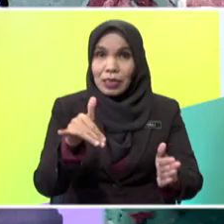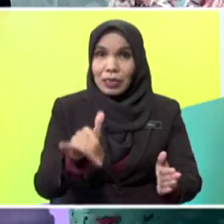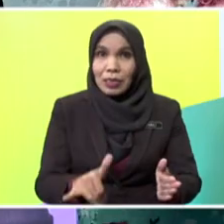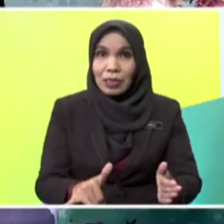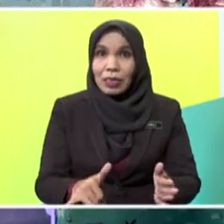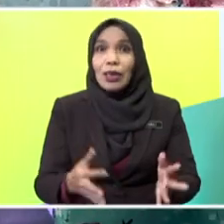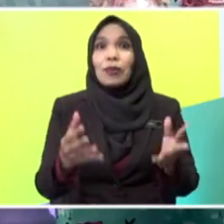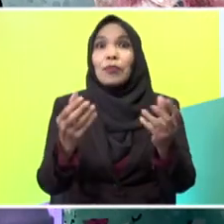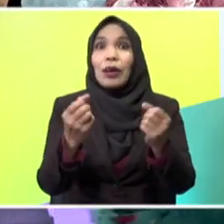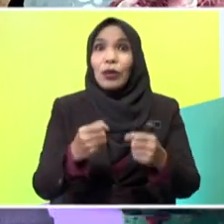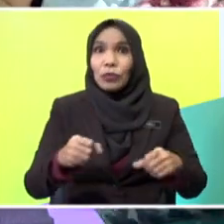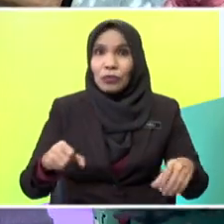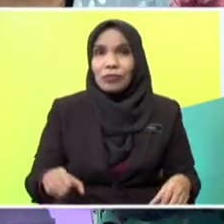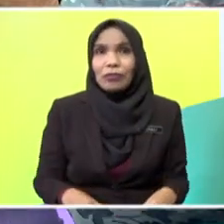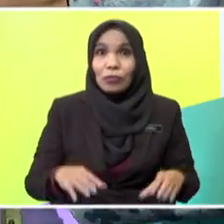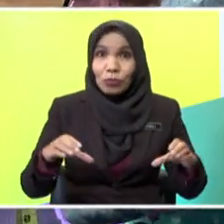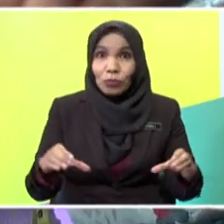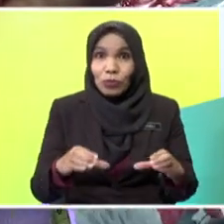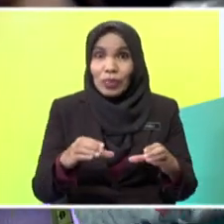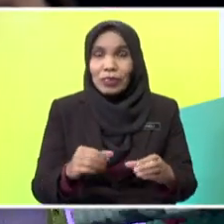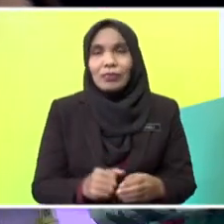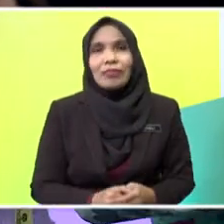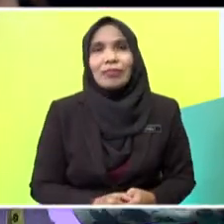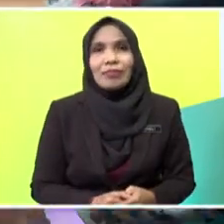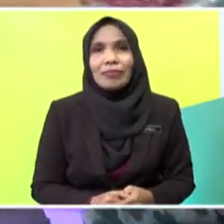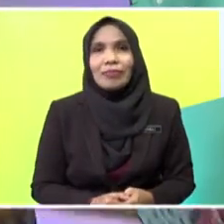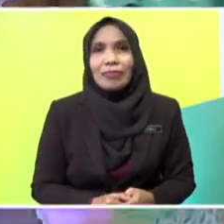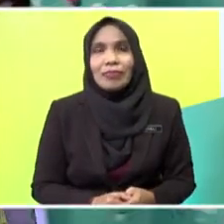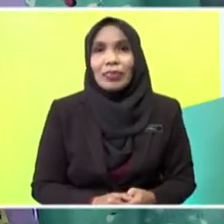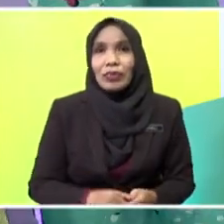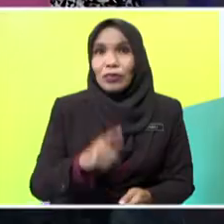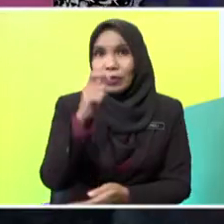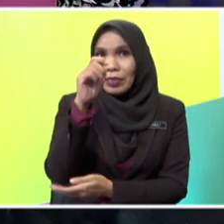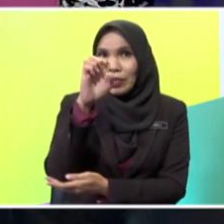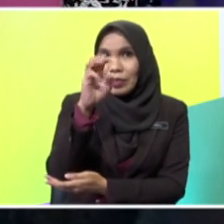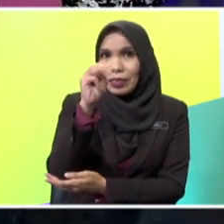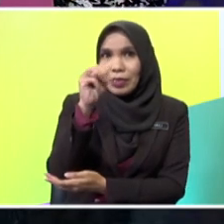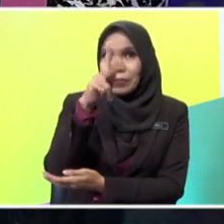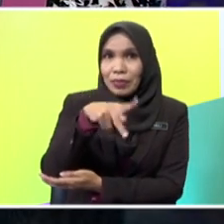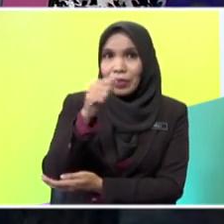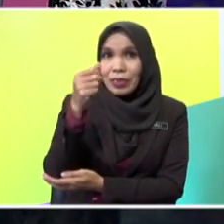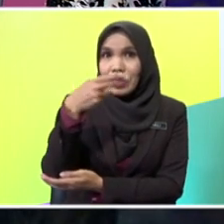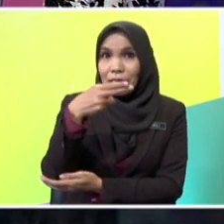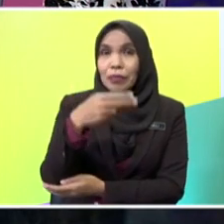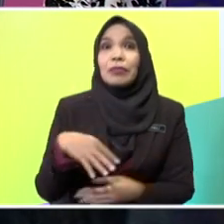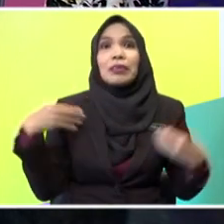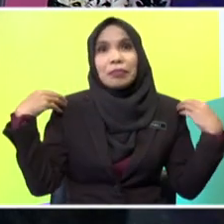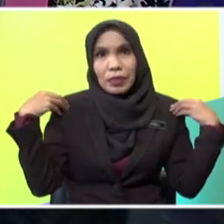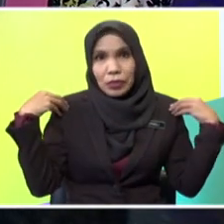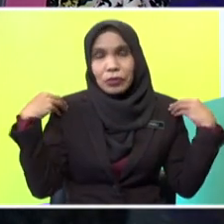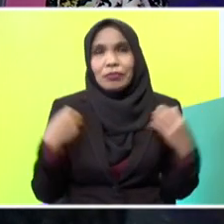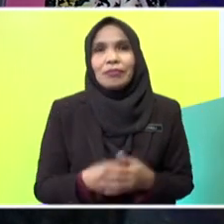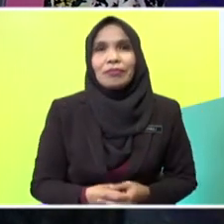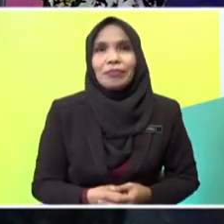Baiklah. Jadi, cikgu Rina kita kena boleh ambil tu untuk borang ukuran. Ini? Okey.